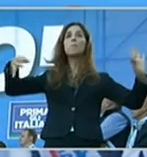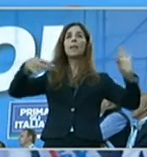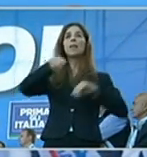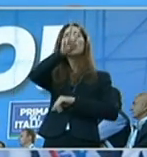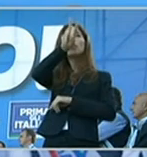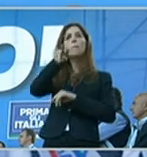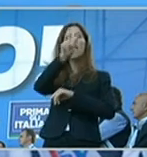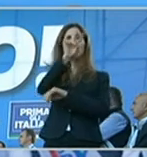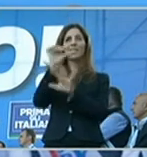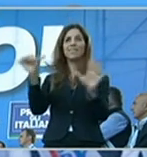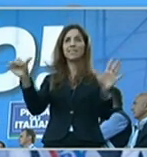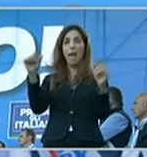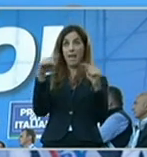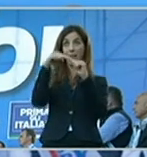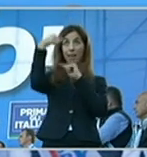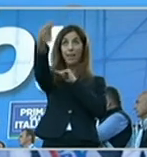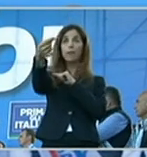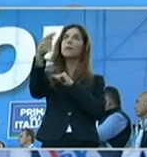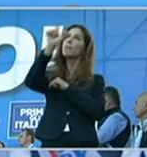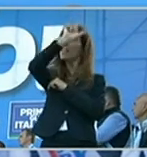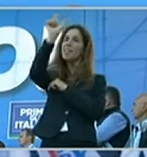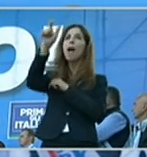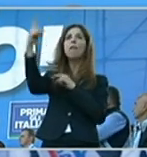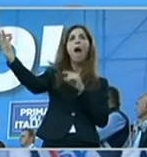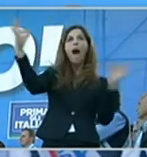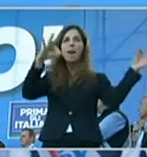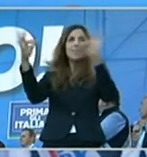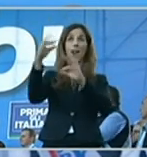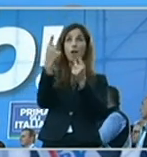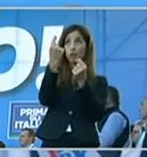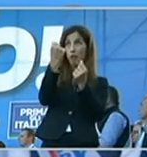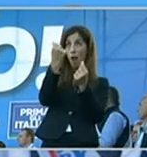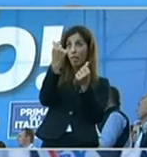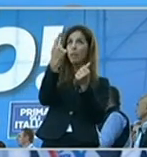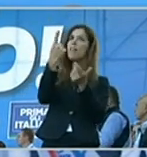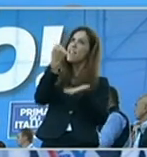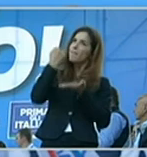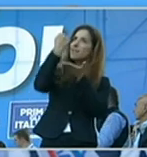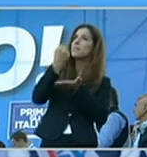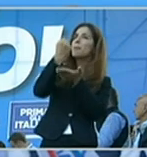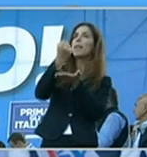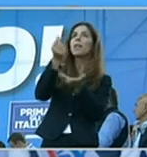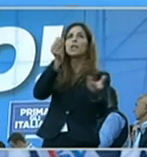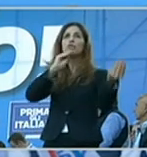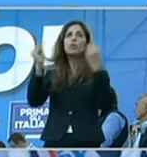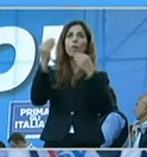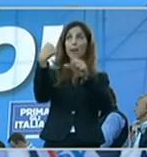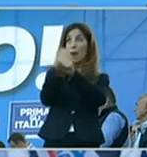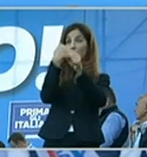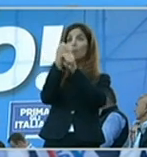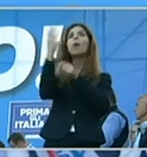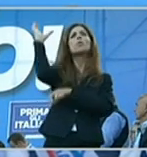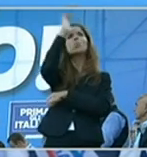2026, che porteranno in Italia soldi, investimenti, giovani, lavoro e